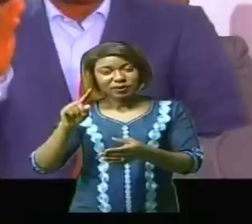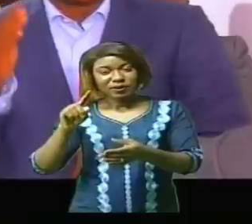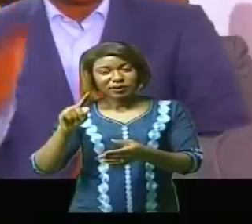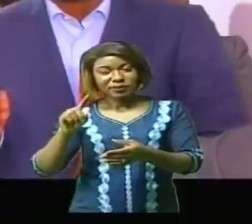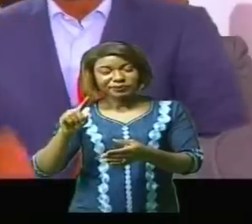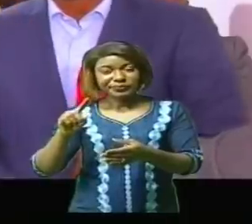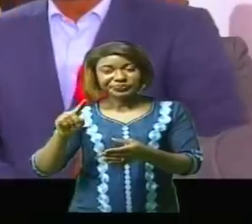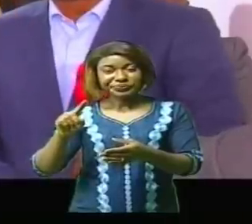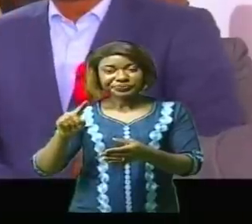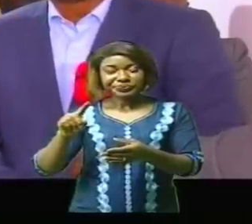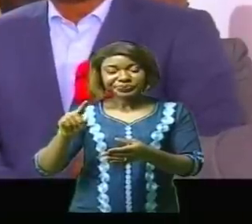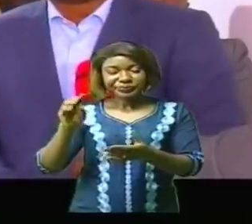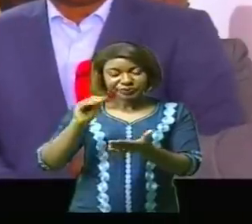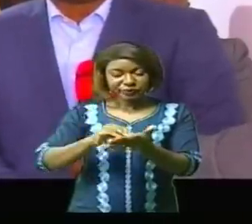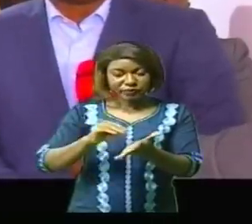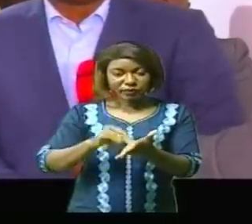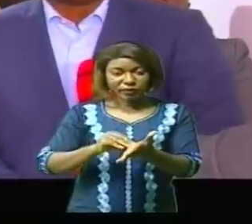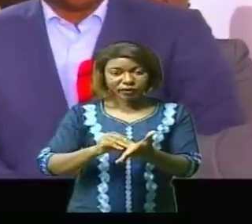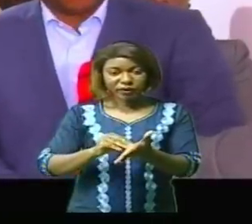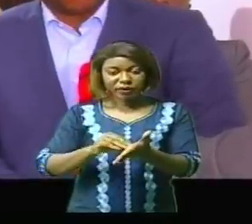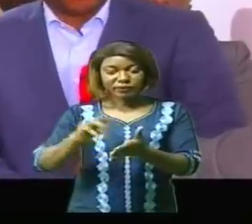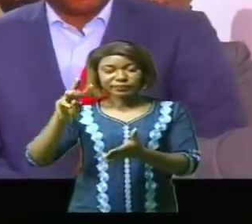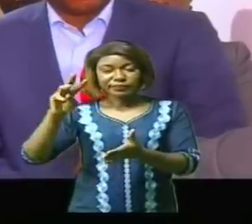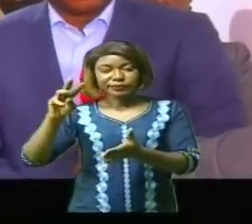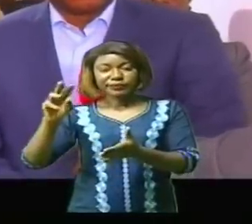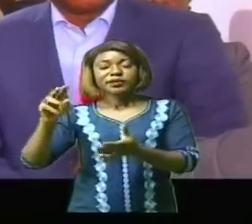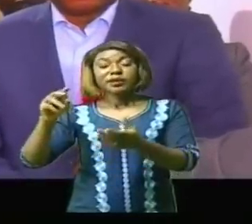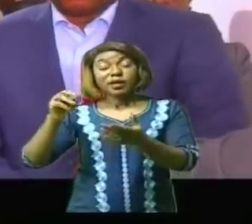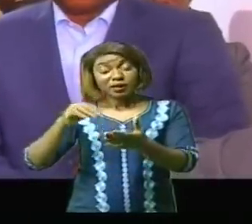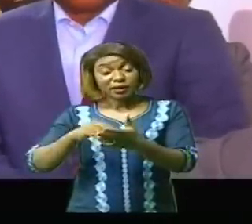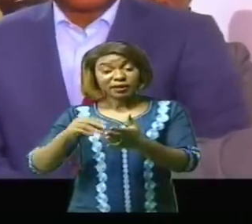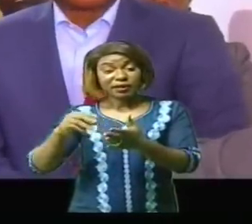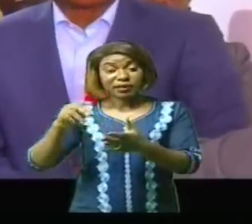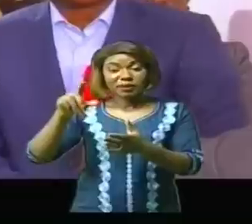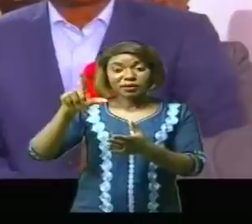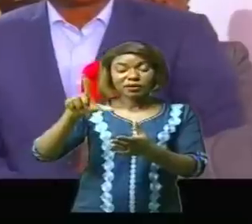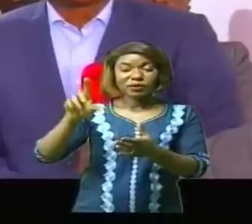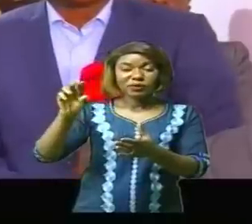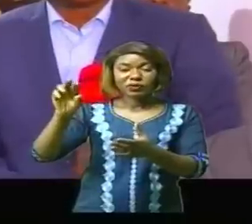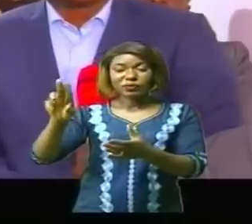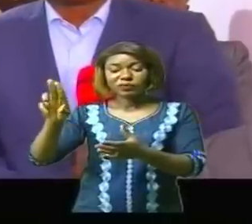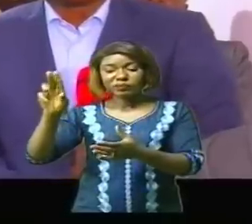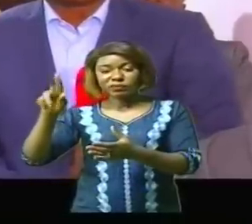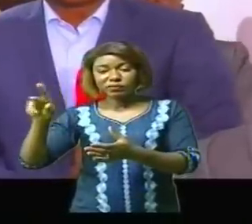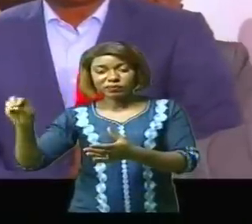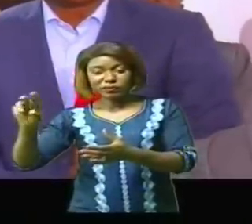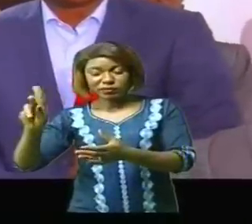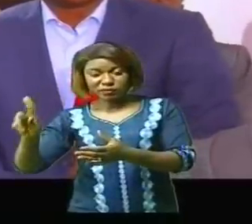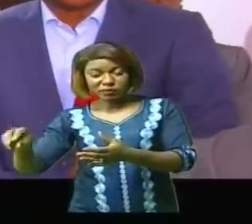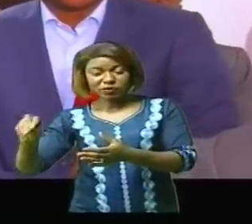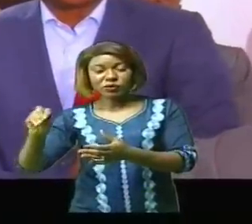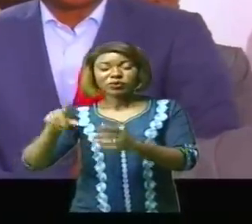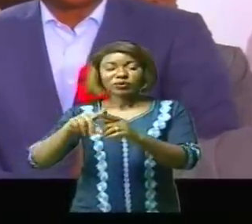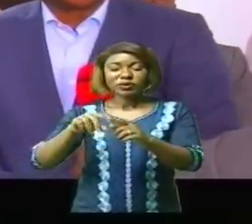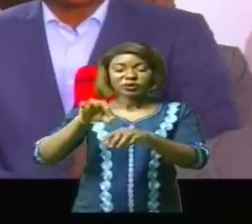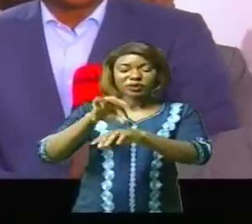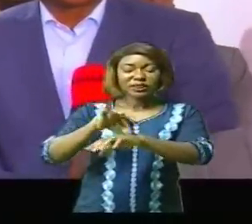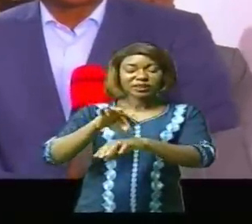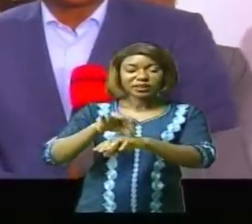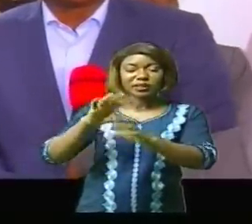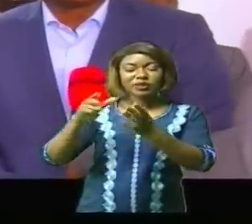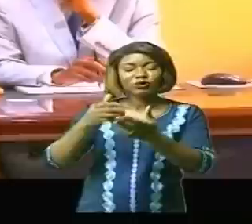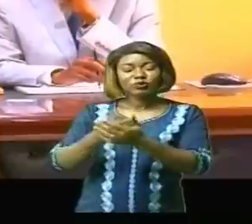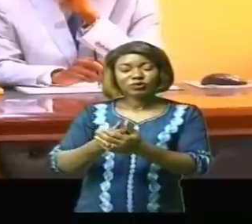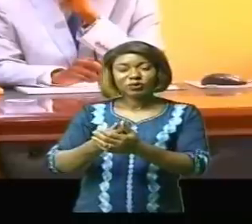match Maniema Union Lupopo, pour donner la chance à tous les spectateurs congolais de suivre ce match sur la